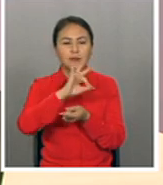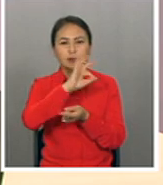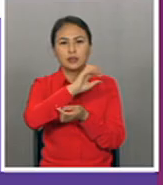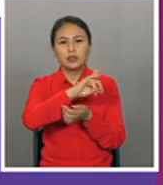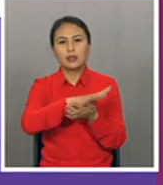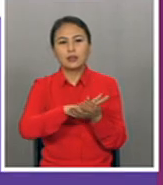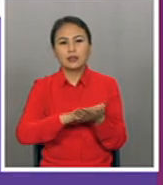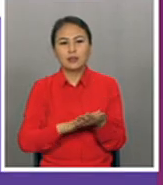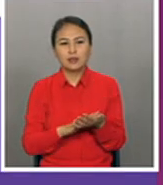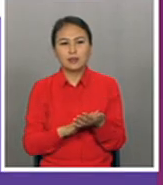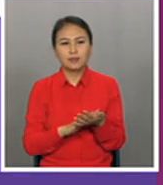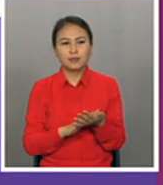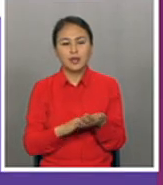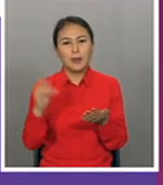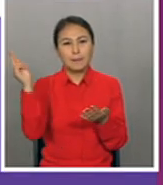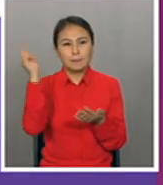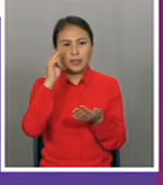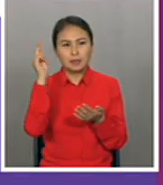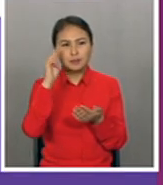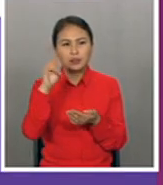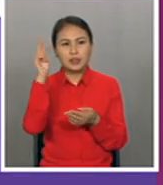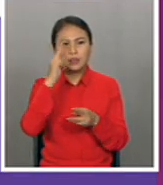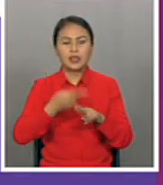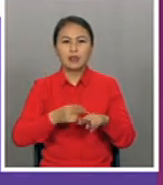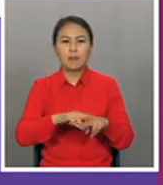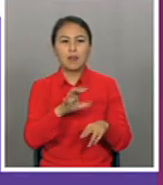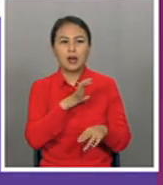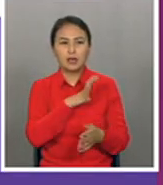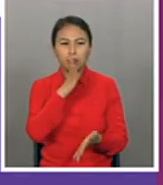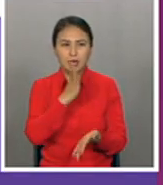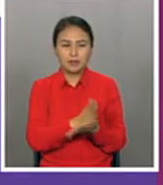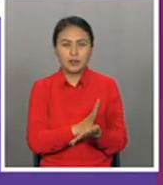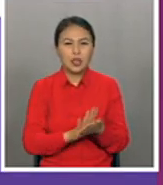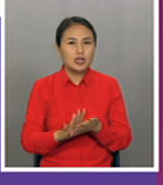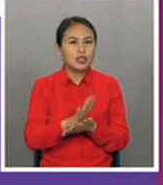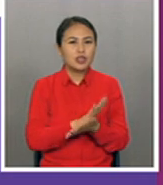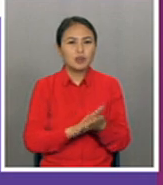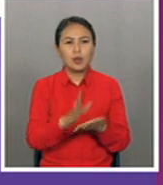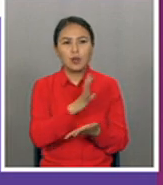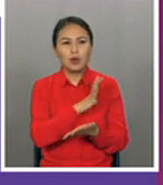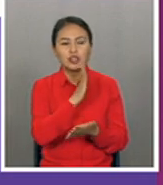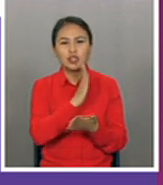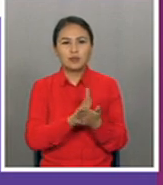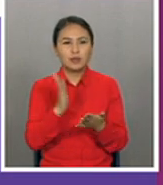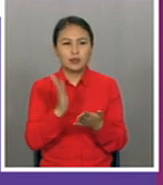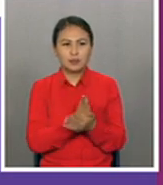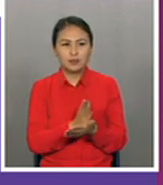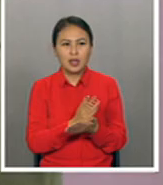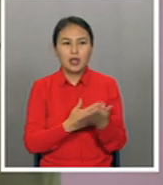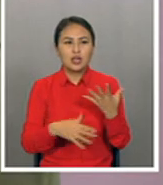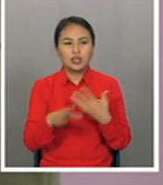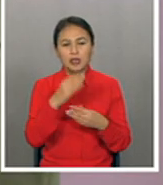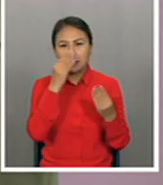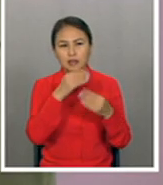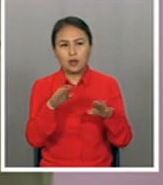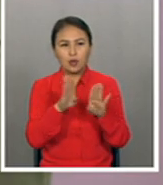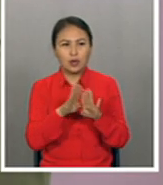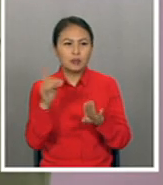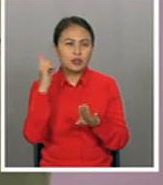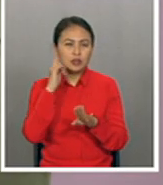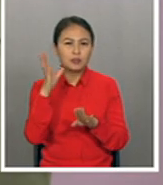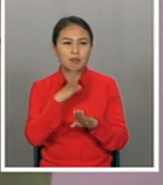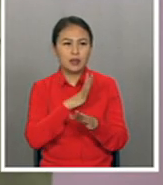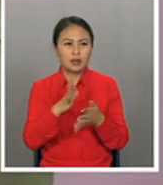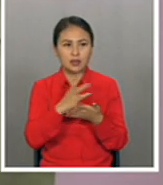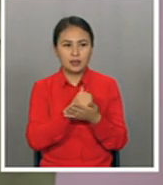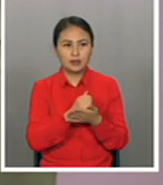жалғастырамыз. Білім. Білім деген байлық бар, еш байлық оған жетпейді. Жасыңда оқып жиып